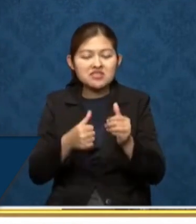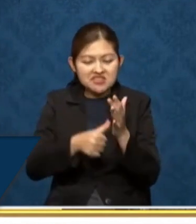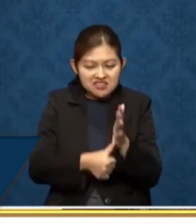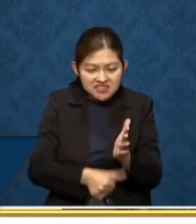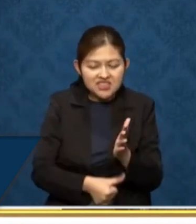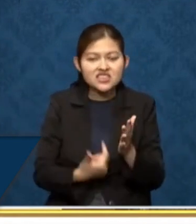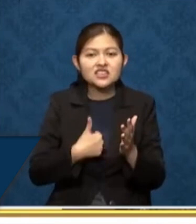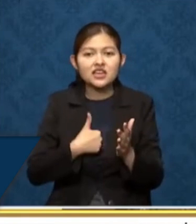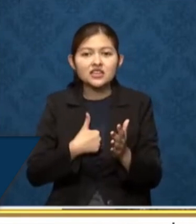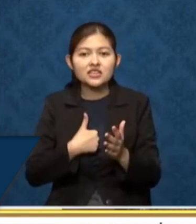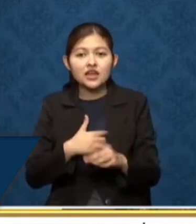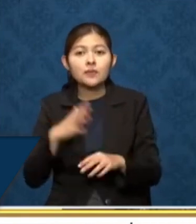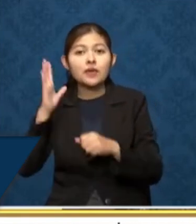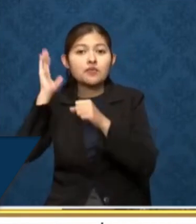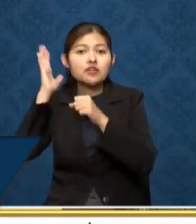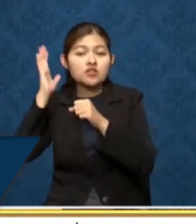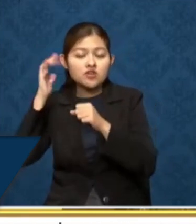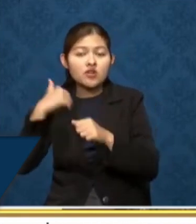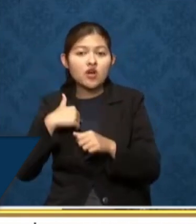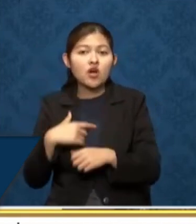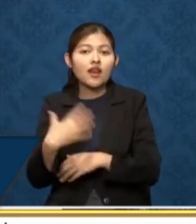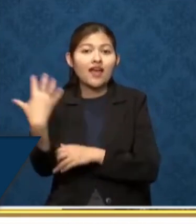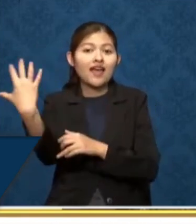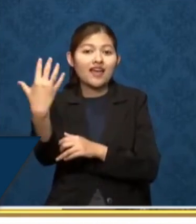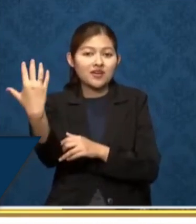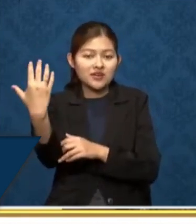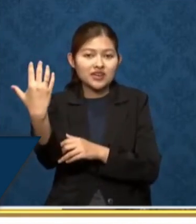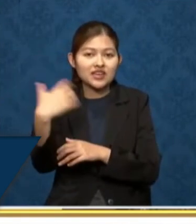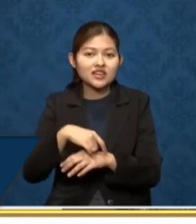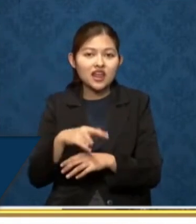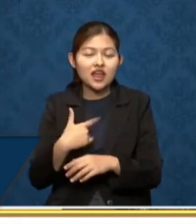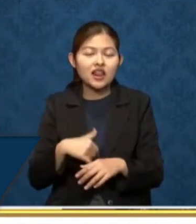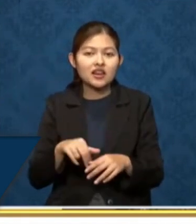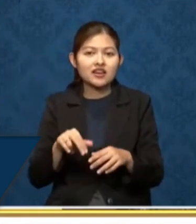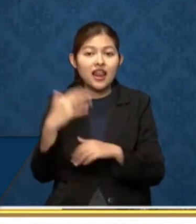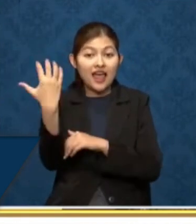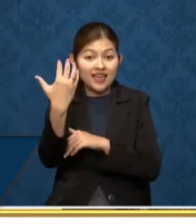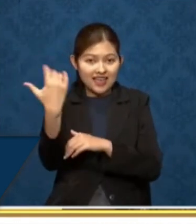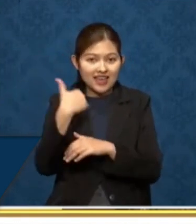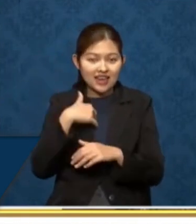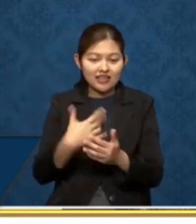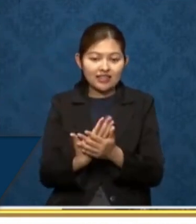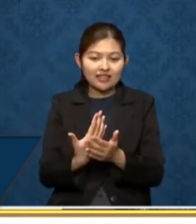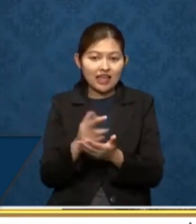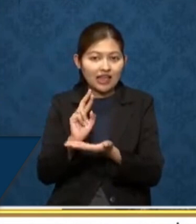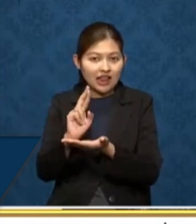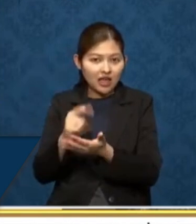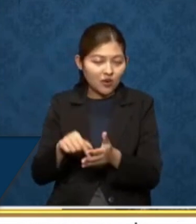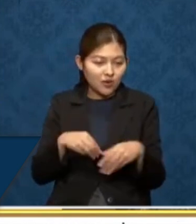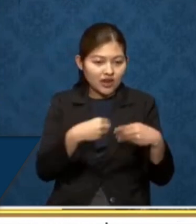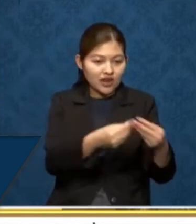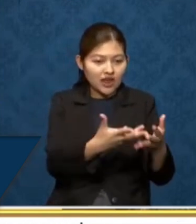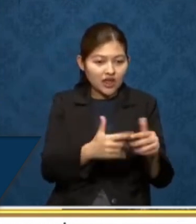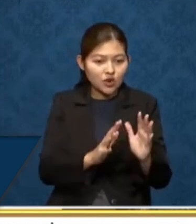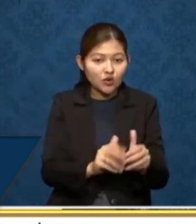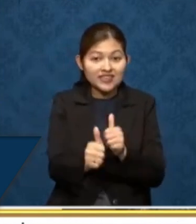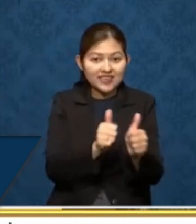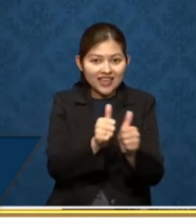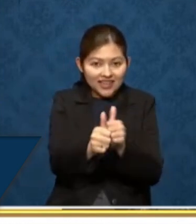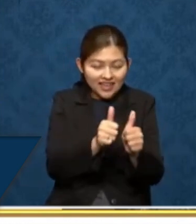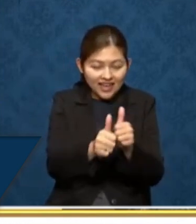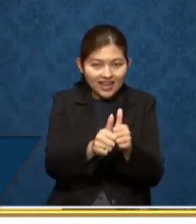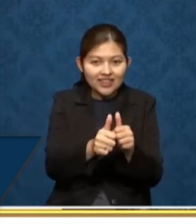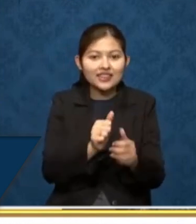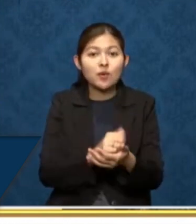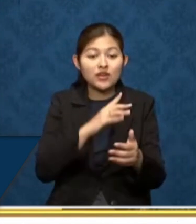จากการที่ดิฉันเคยเป็นพิธีกรรายการหนึ่งค่ะที่รูปแบบรายการนั้นนะคะนั่นก็คือการนำเงินรางวัลไปใช้หนี้ให้กับผู้เข้าแข่งขันที่มาร่วมในร